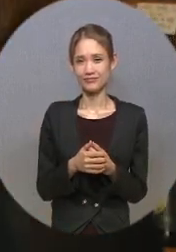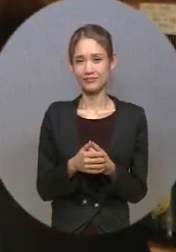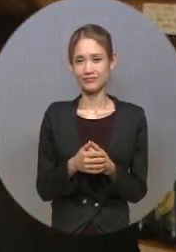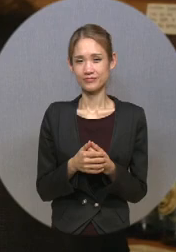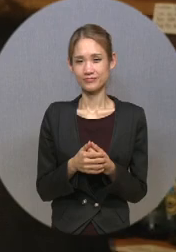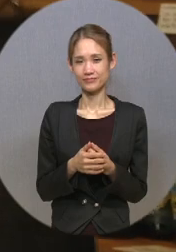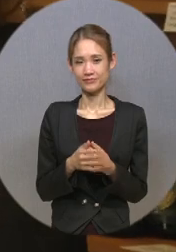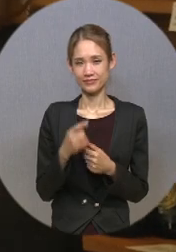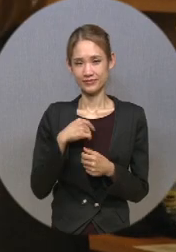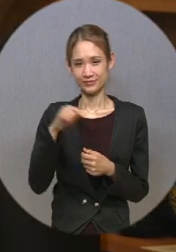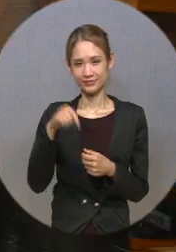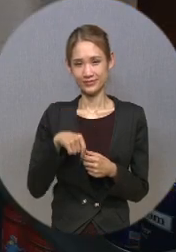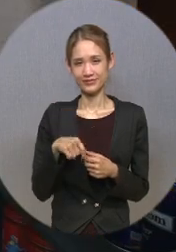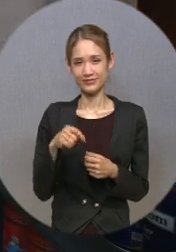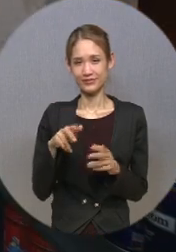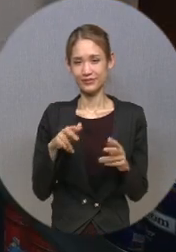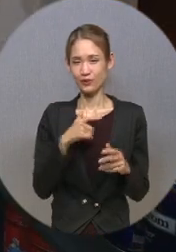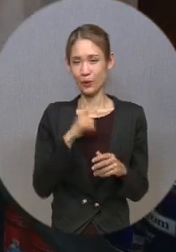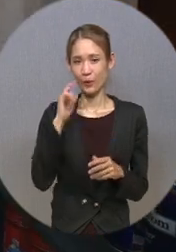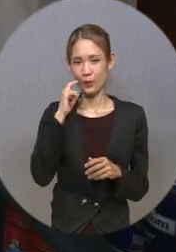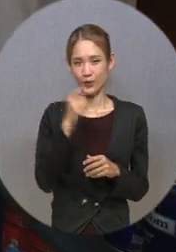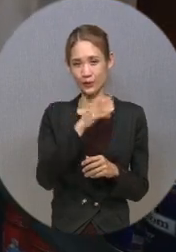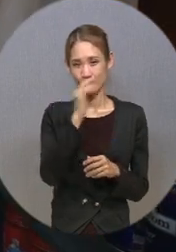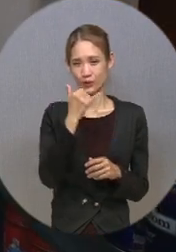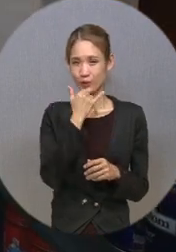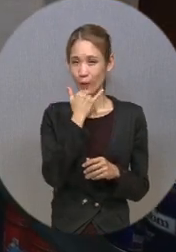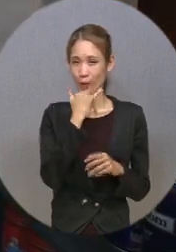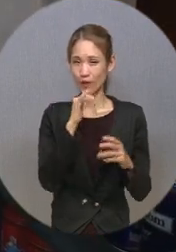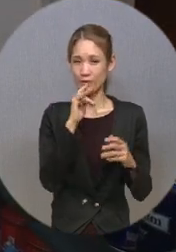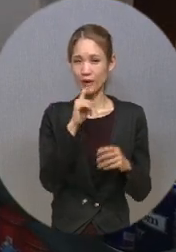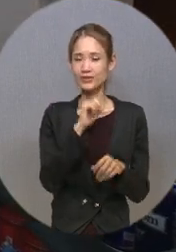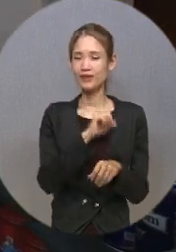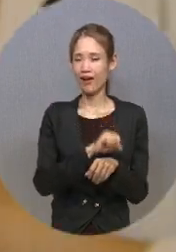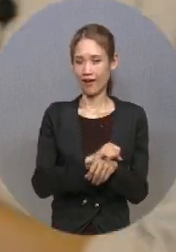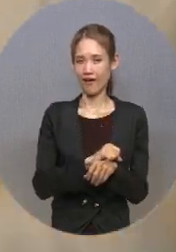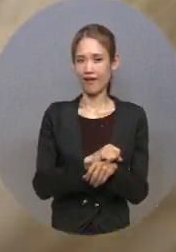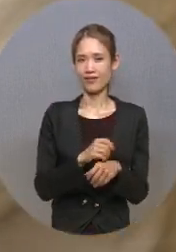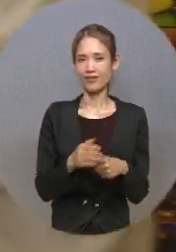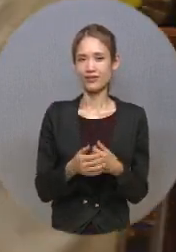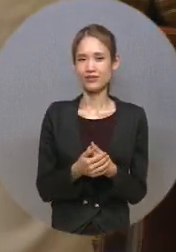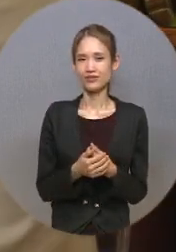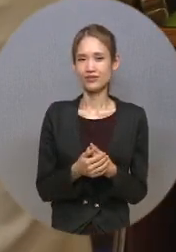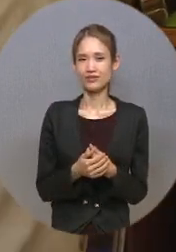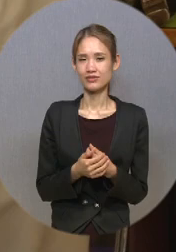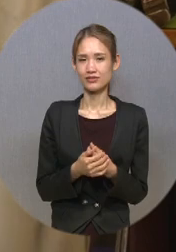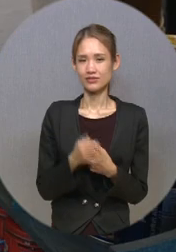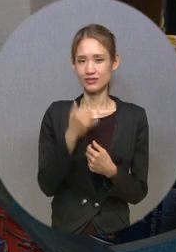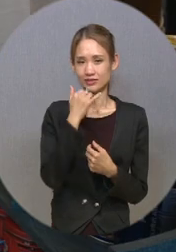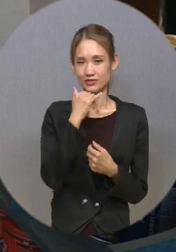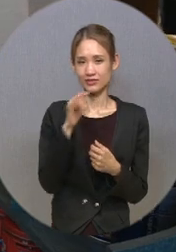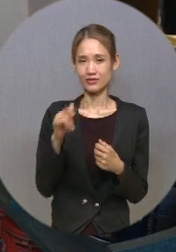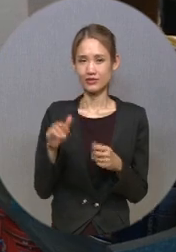진짜 너무 영광. 그러니까 독일 말 말도 되게 잘하세요 여기 분들이. 아, 디히 리베 디히.